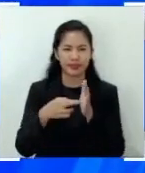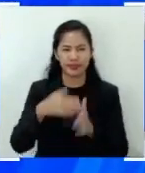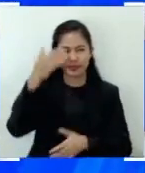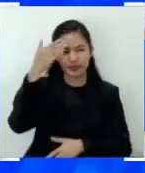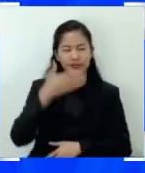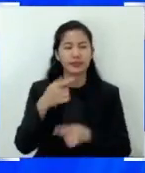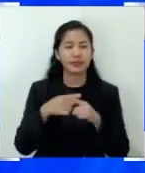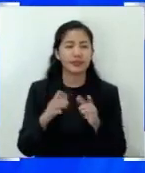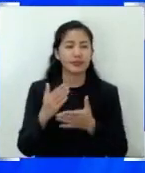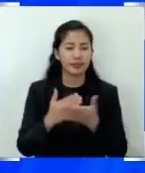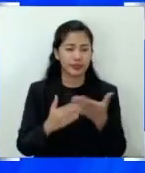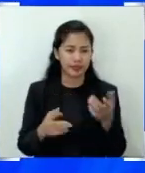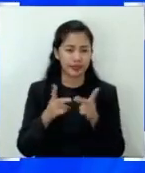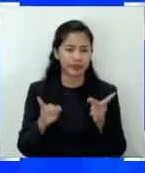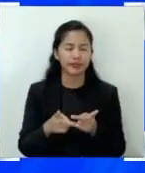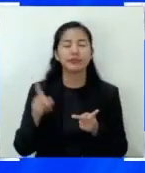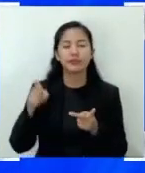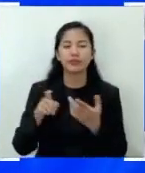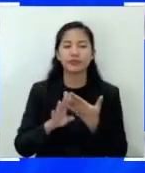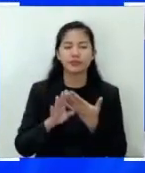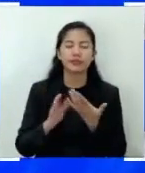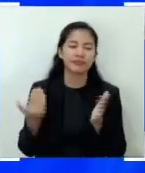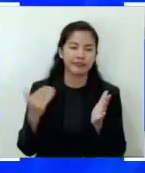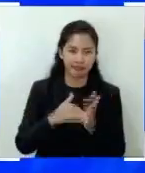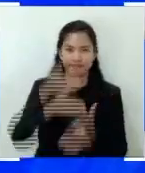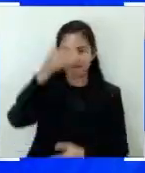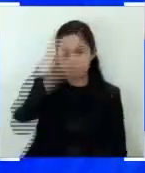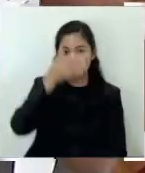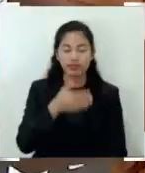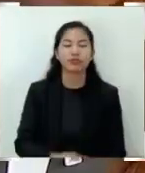magsuot niyan. Alamin kung saan sa pagsaksi ni Oscar Oida.